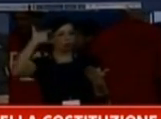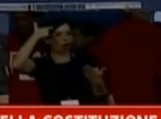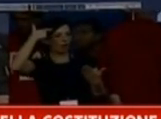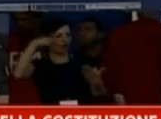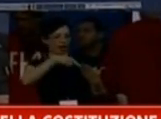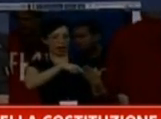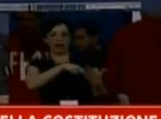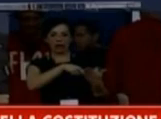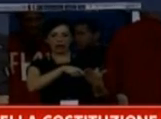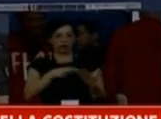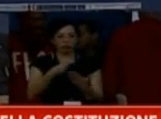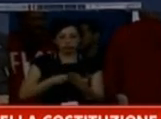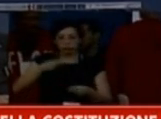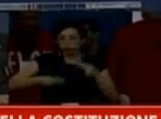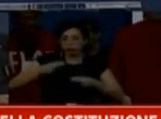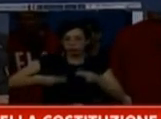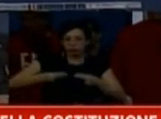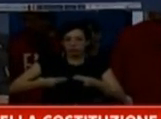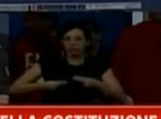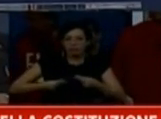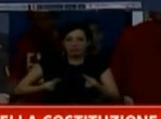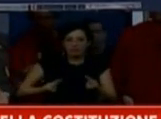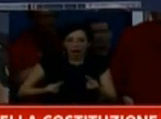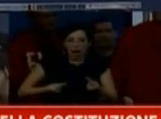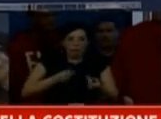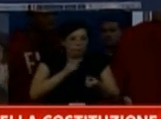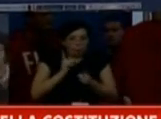fiancheggiare iniziative e progetti del potere.